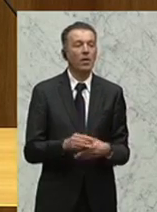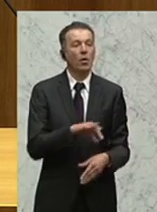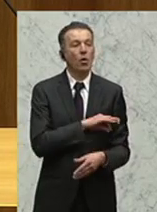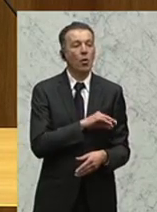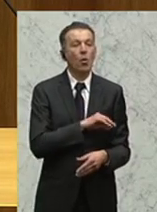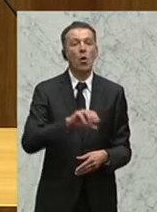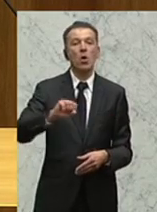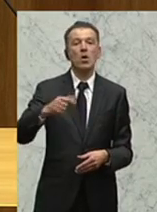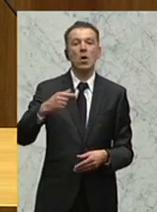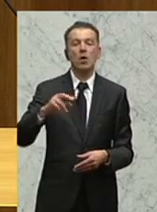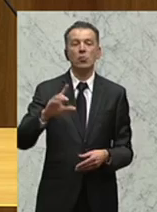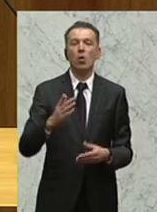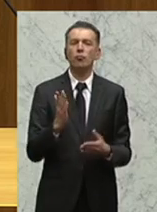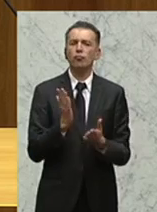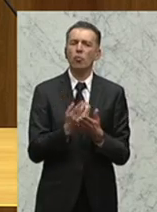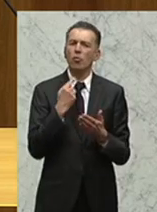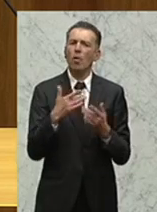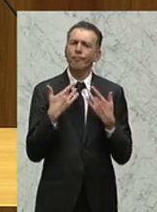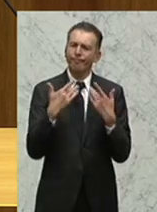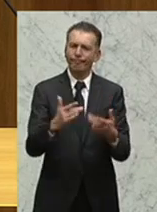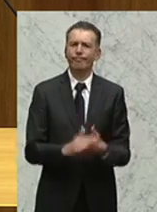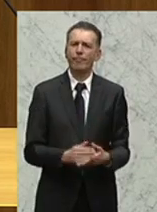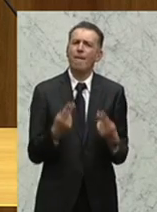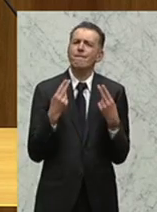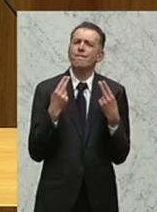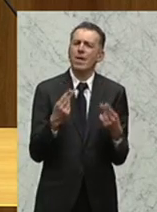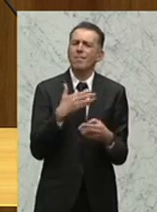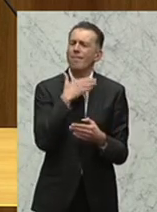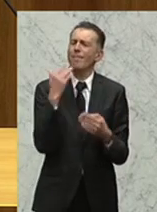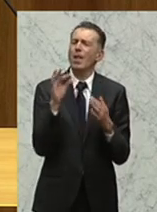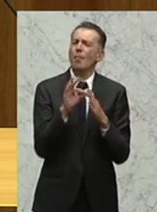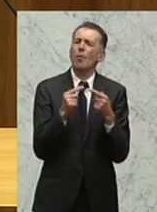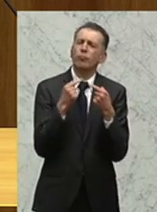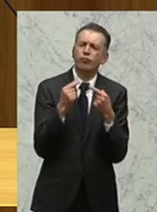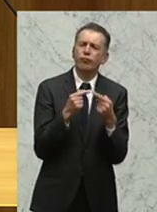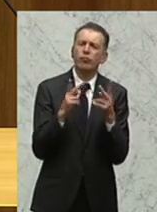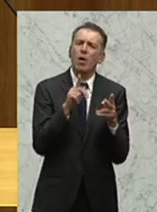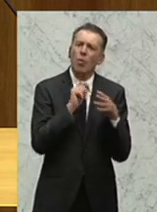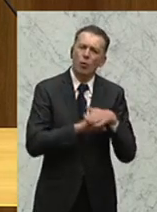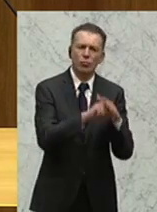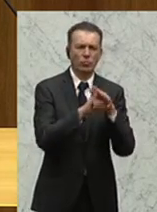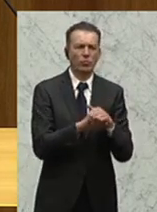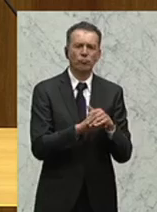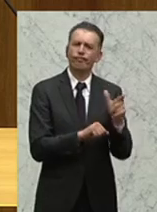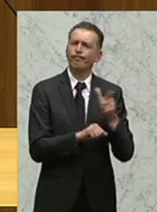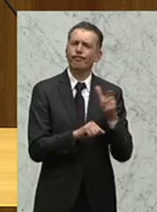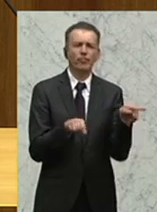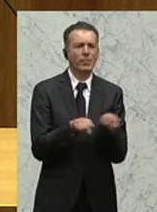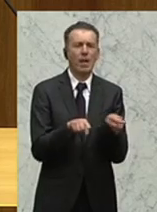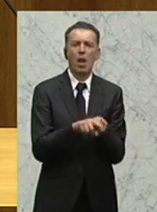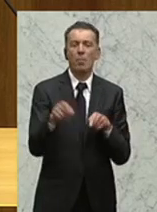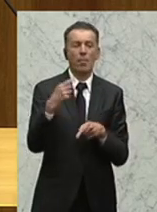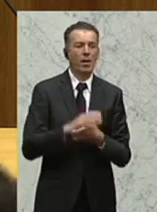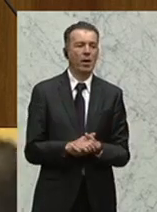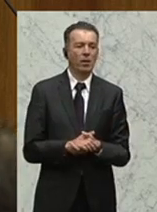zu seiner Rede. Er hat sehr viele wichtige und richtige Punkte angesprochen und ich kann dich hier nur unterstützen und bin hier ganz deiner Meinung. Nicht